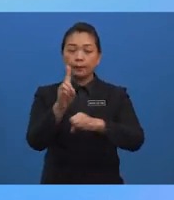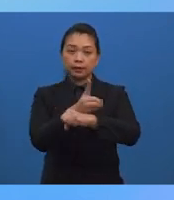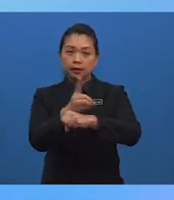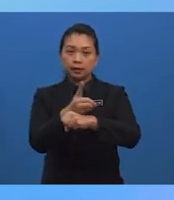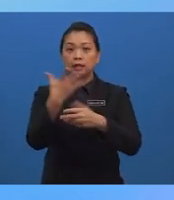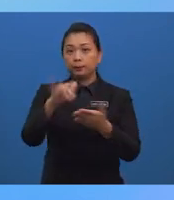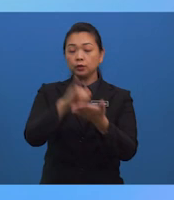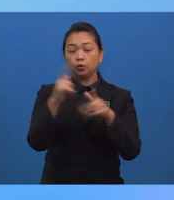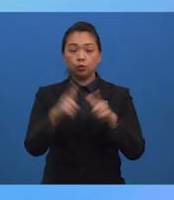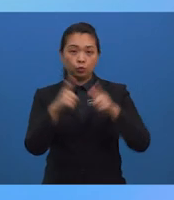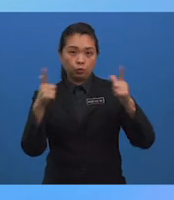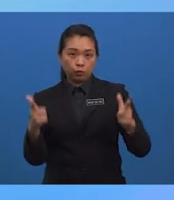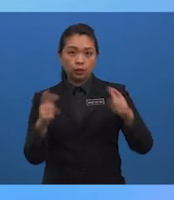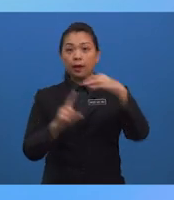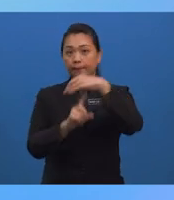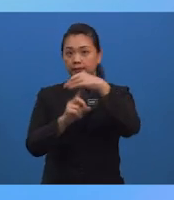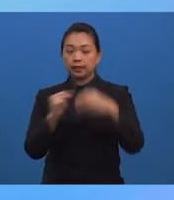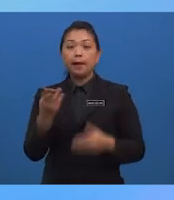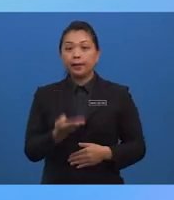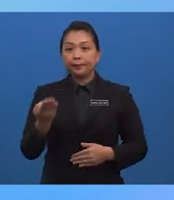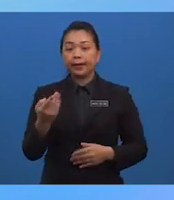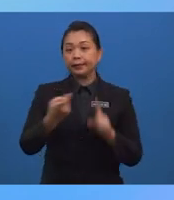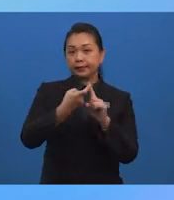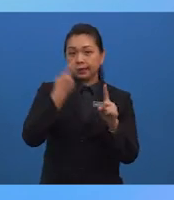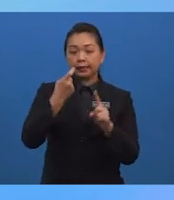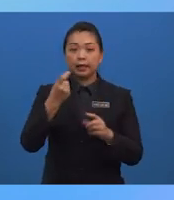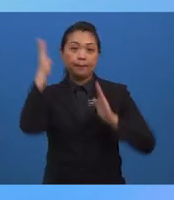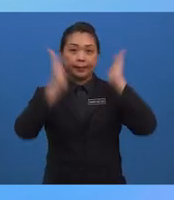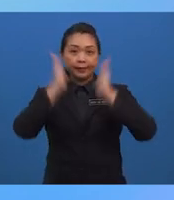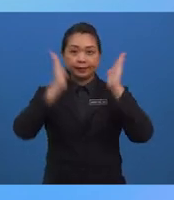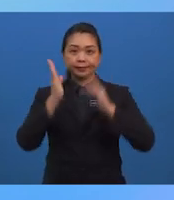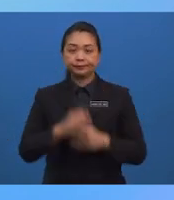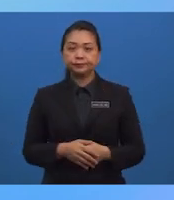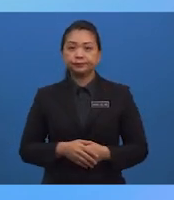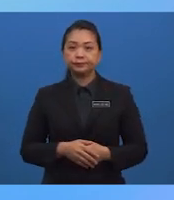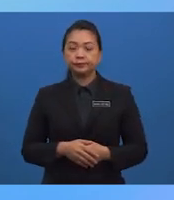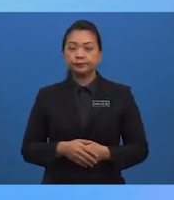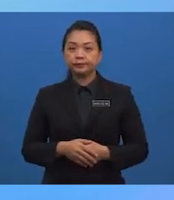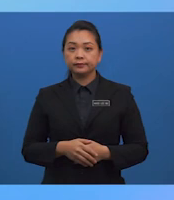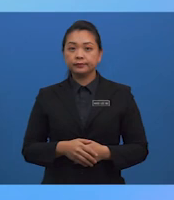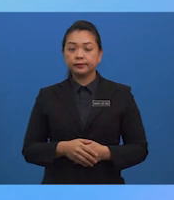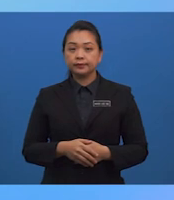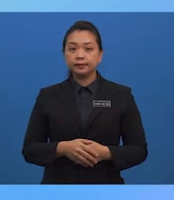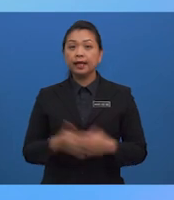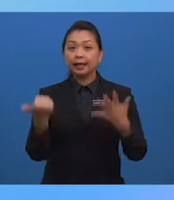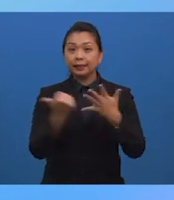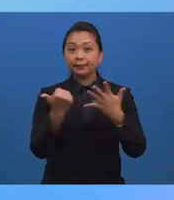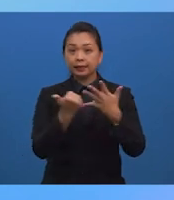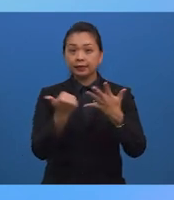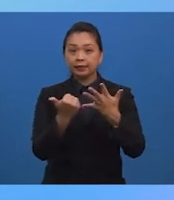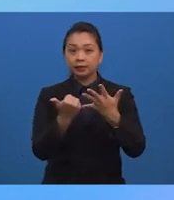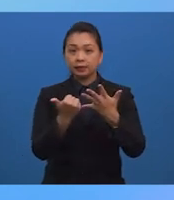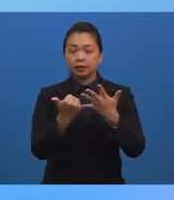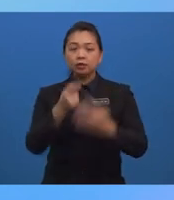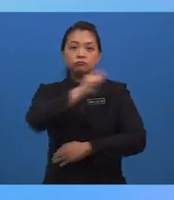memperluas pasaran barangan dari Malaysia. Aspek yang kelima ialah aspek bekalan tenaga